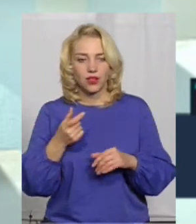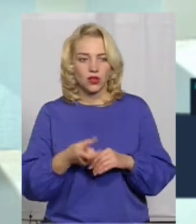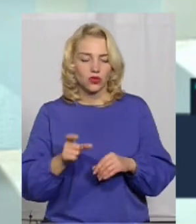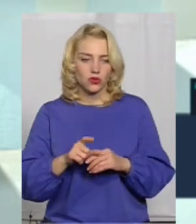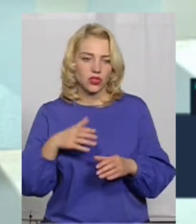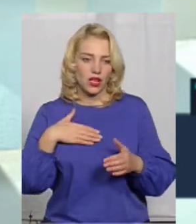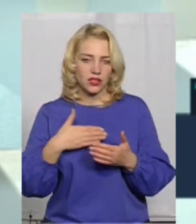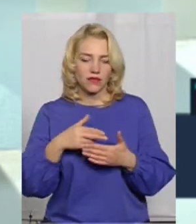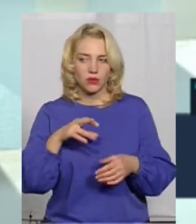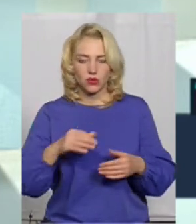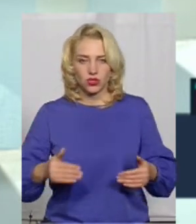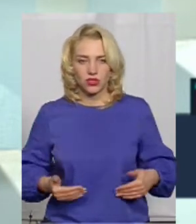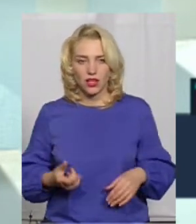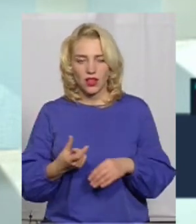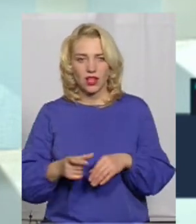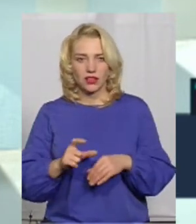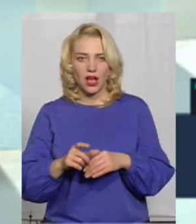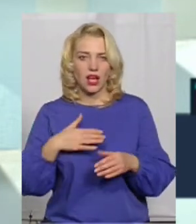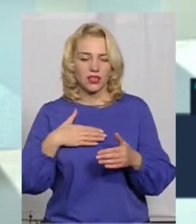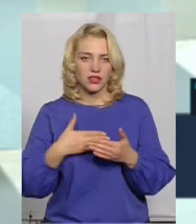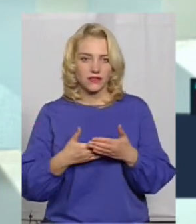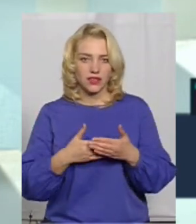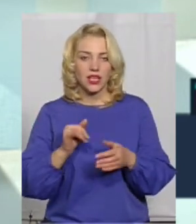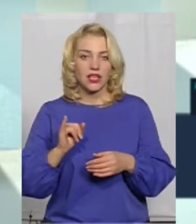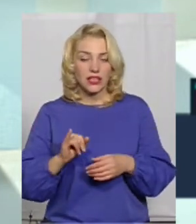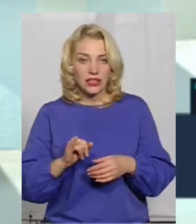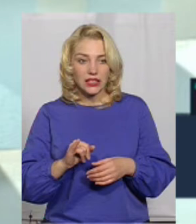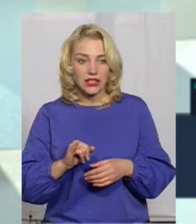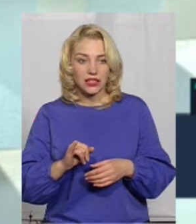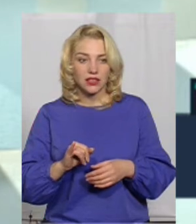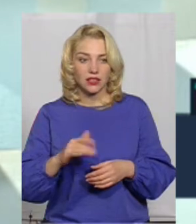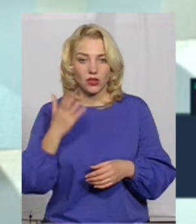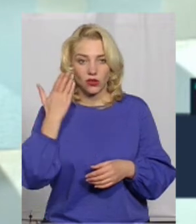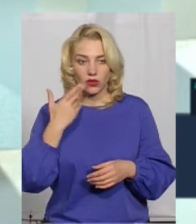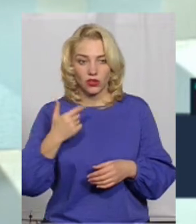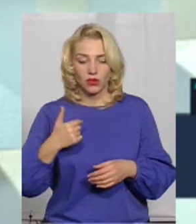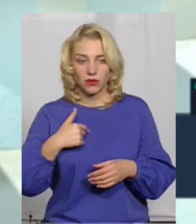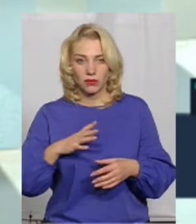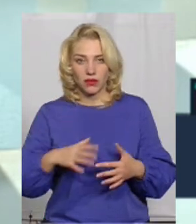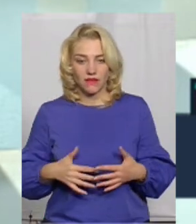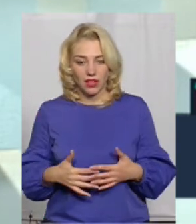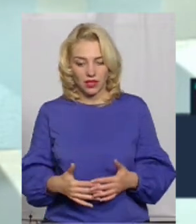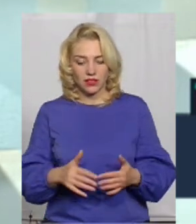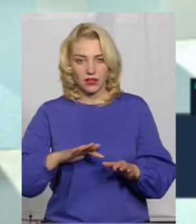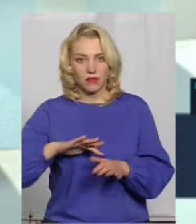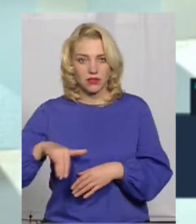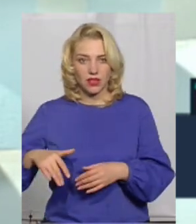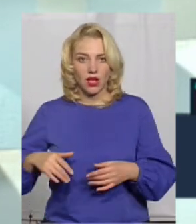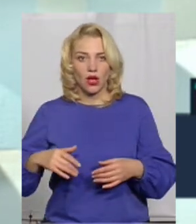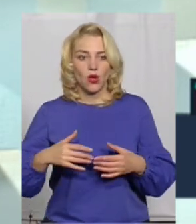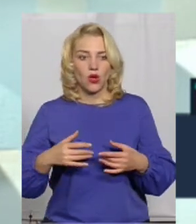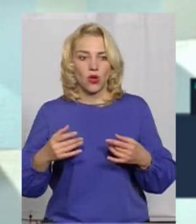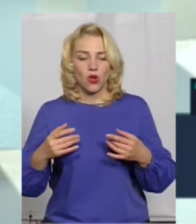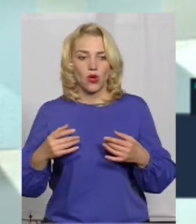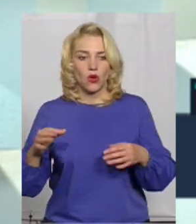дуже активна по житті, надто активна, я б навіть так сказала. І коли в мене сталася вагітність після одруження, зрозуміло,